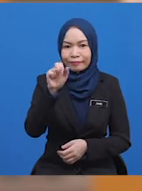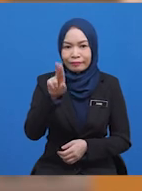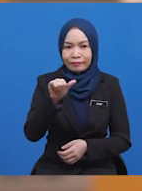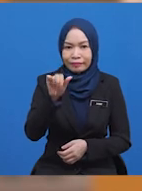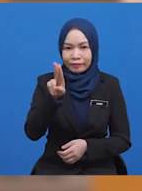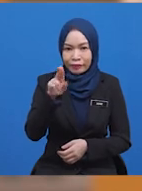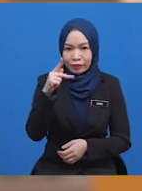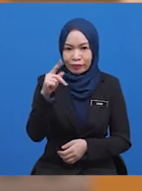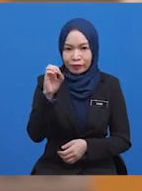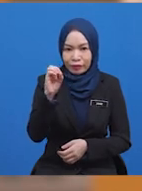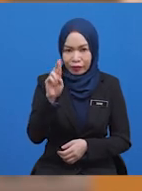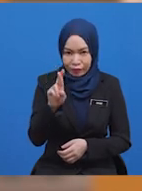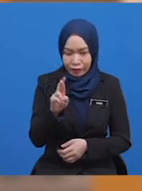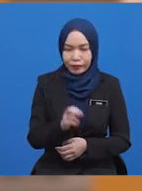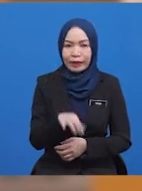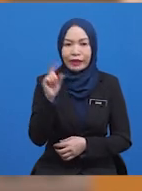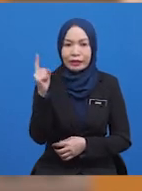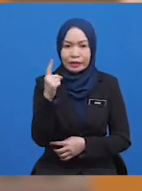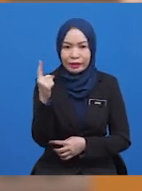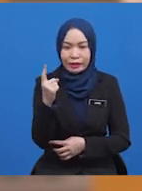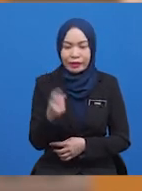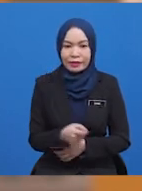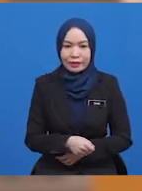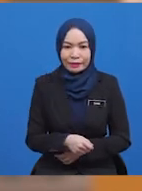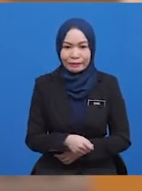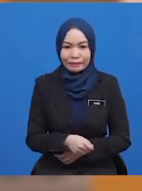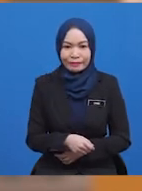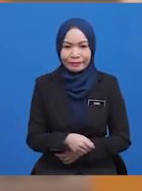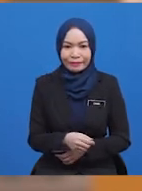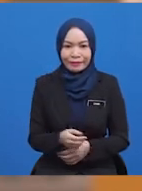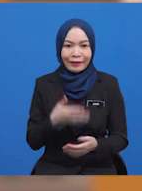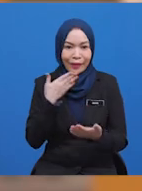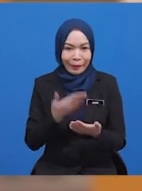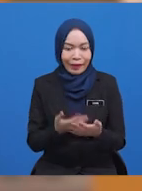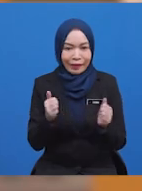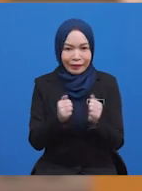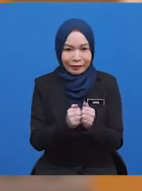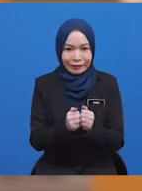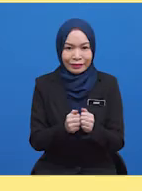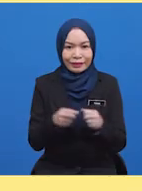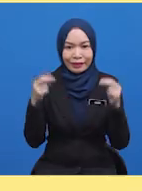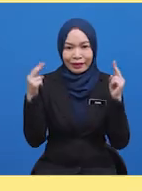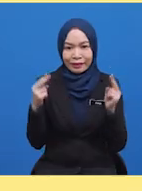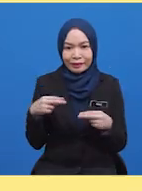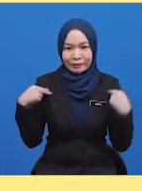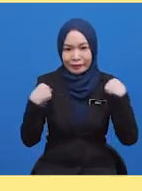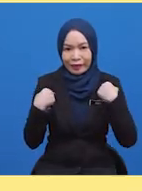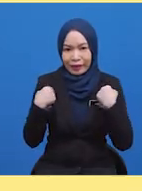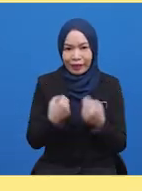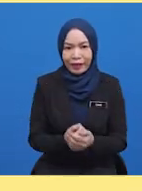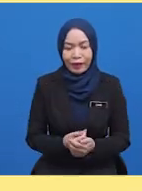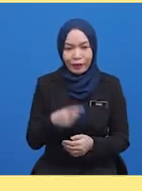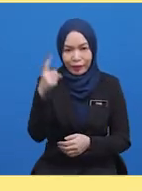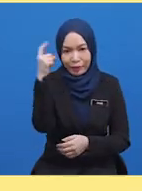senantiasa menghargai nilai persahabatan dengan Haiwan peliharaan dalam